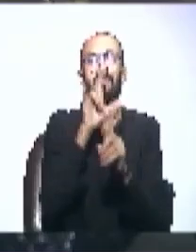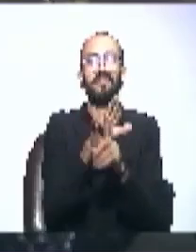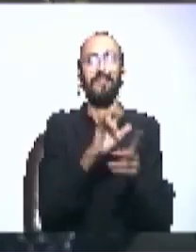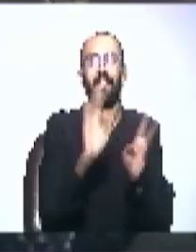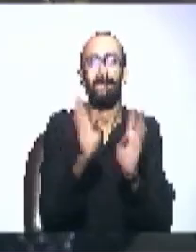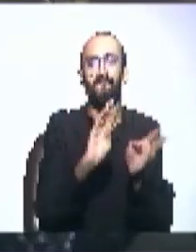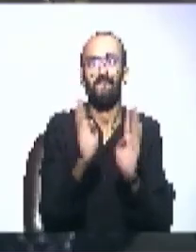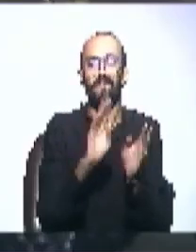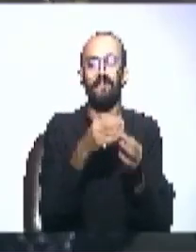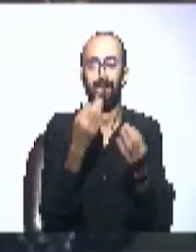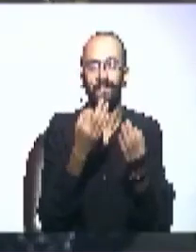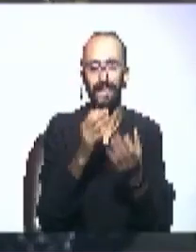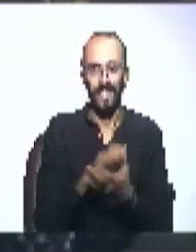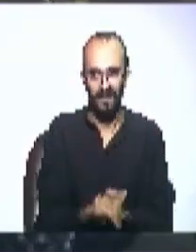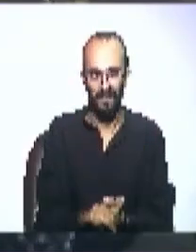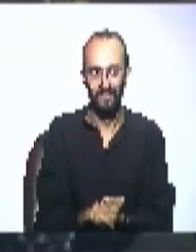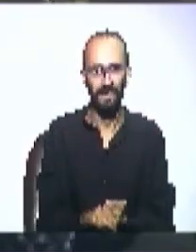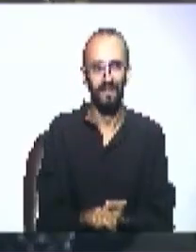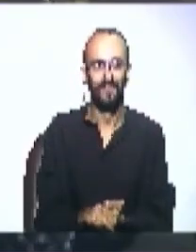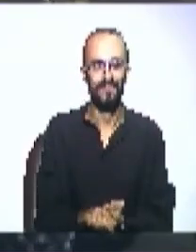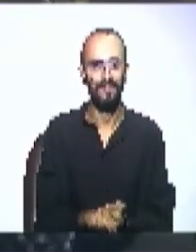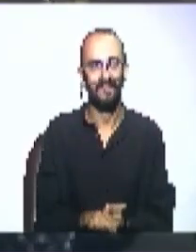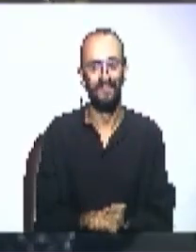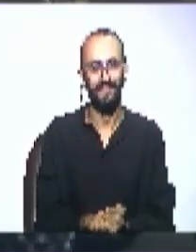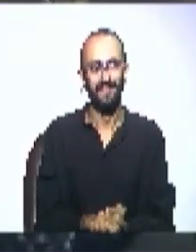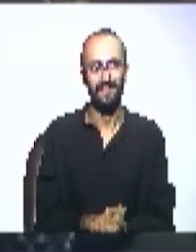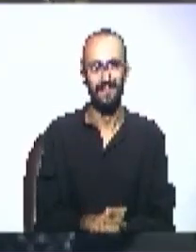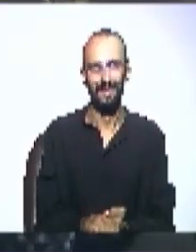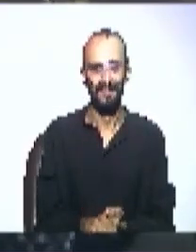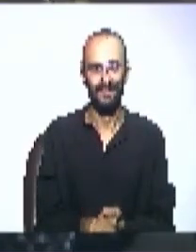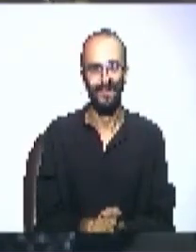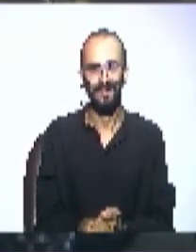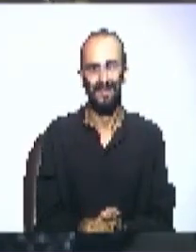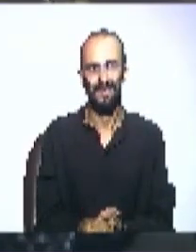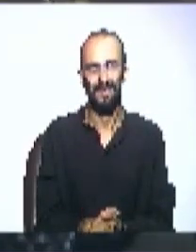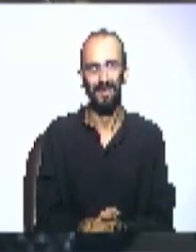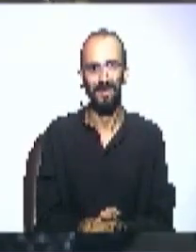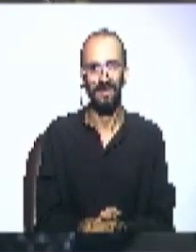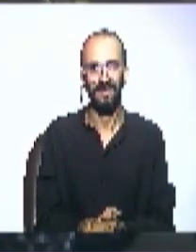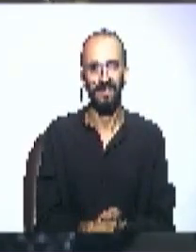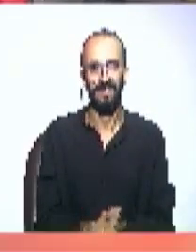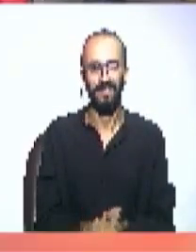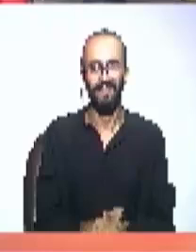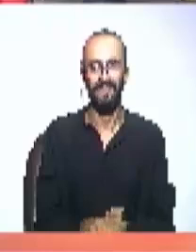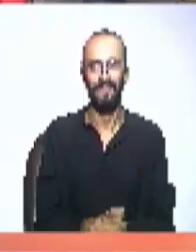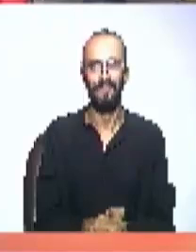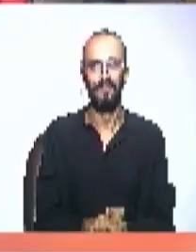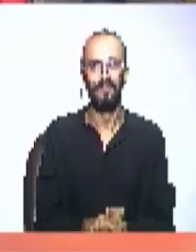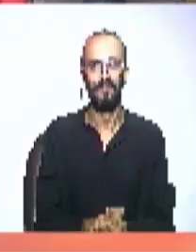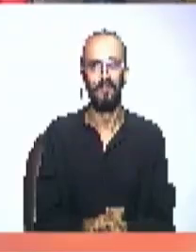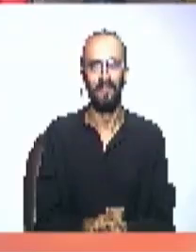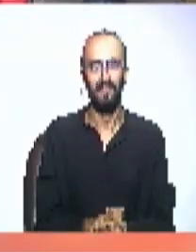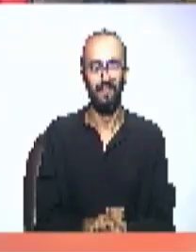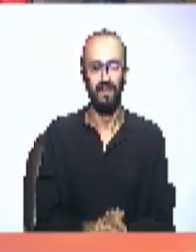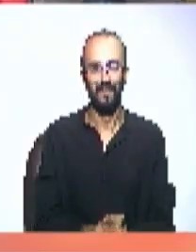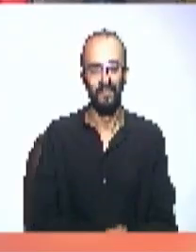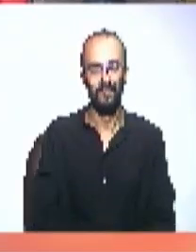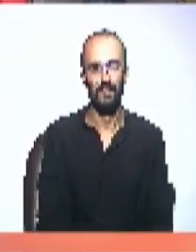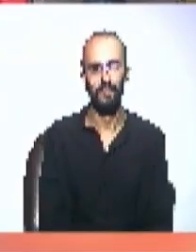وطريقه سامح الجميله، وانا بتفرج للاستمتاع، بس طبعا من الاكل انا هجرب.